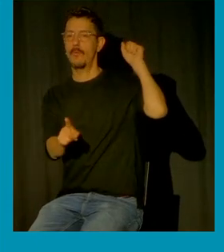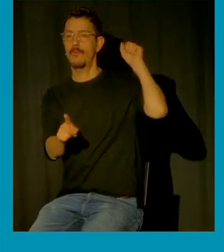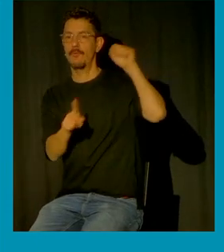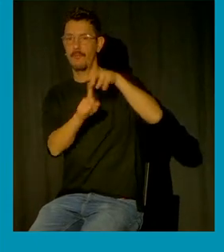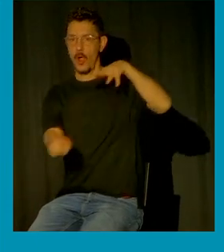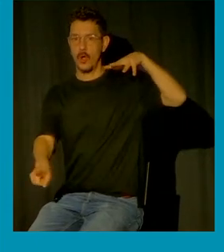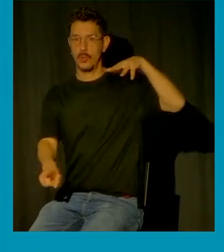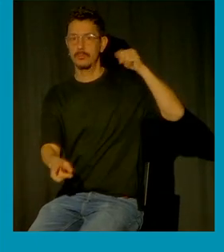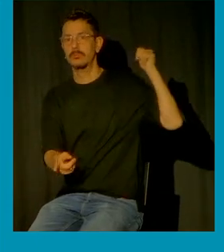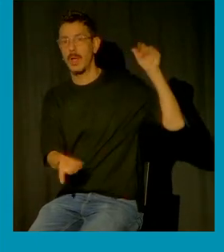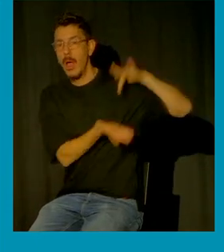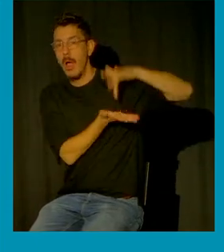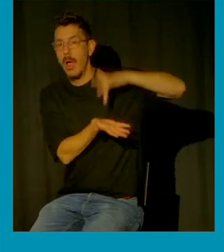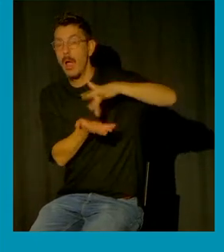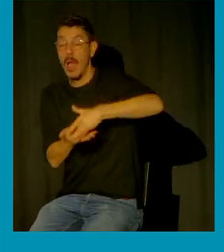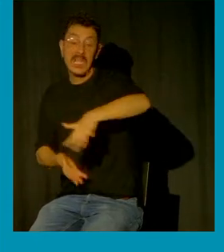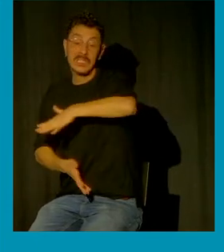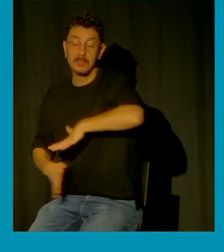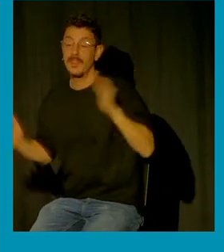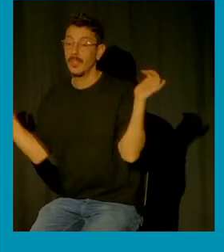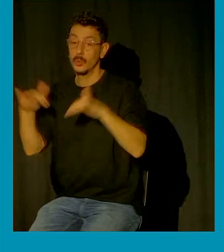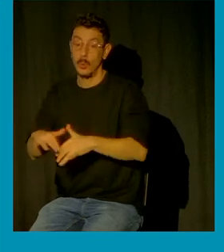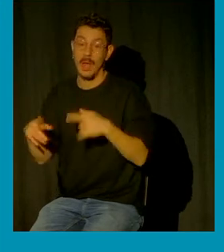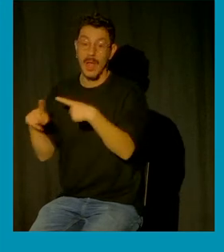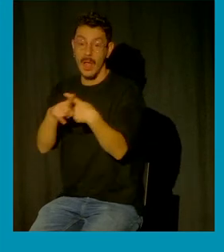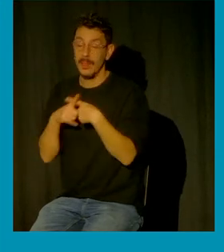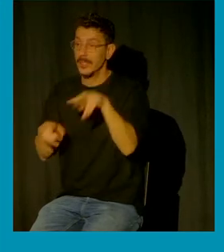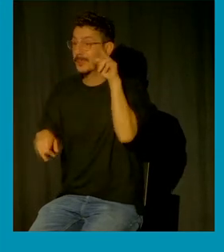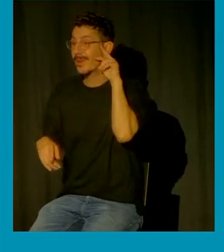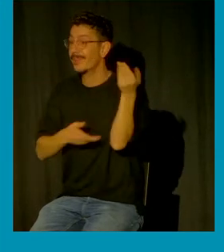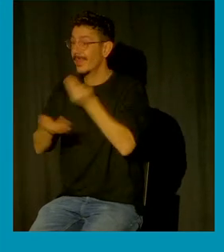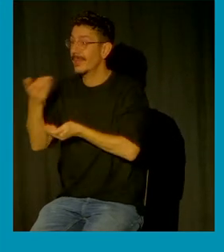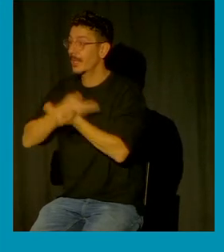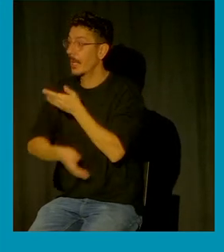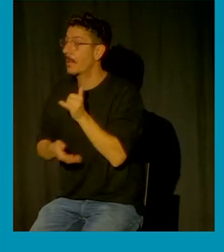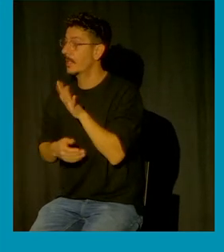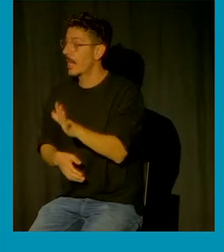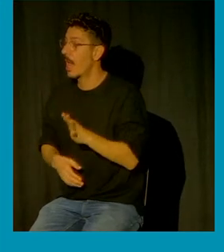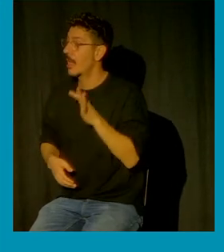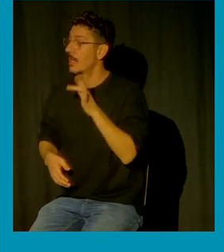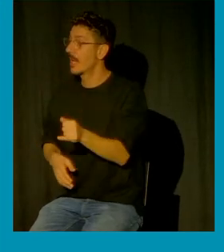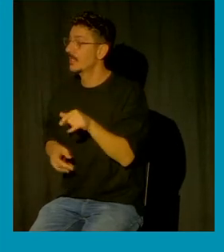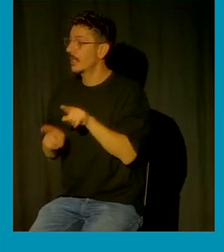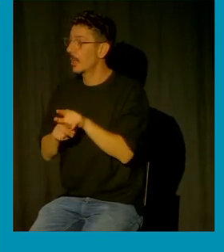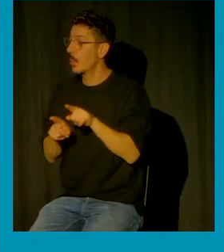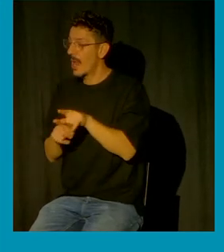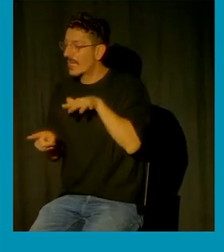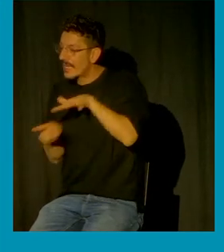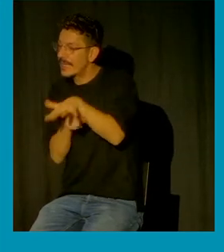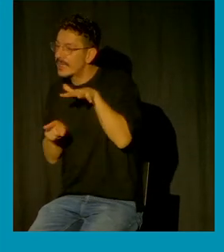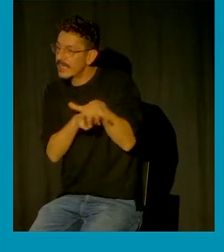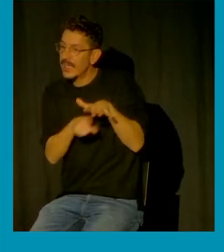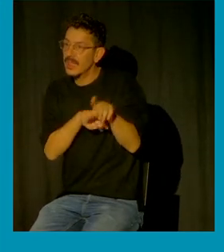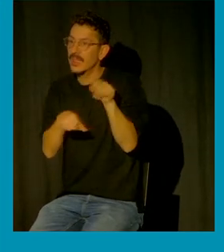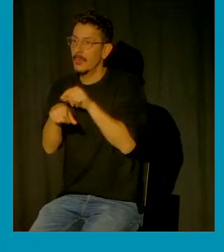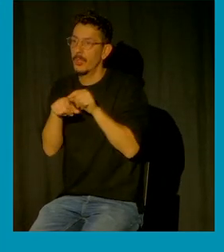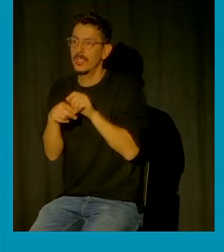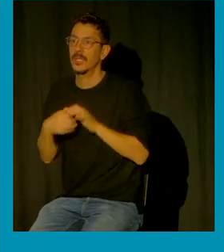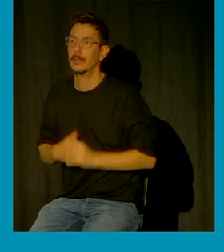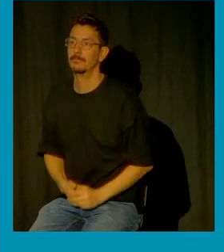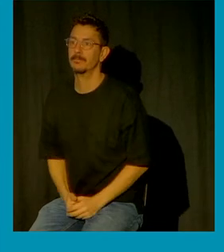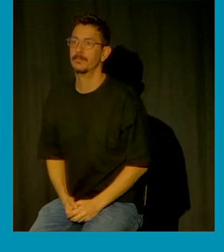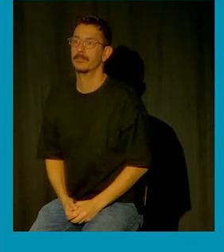espai no només de trobada i d'intercanvi d'experiències sinó com a espai clau d'incidència política i com a tal és